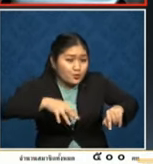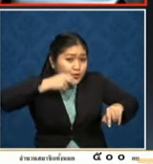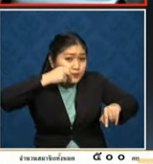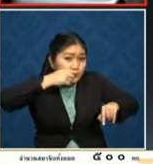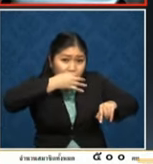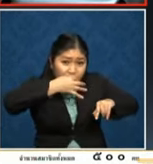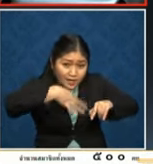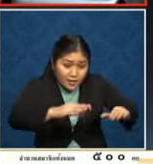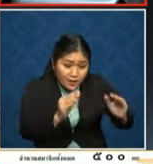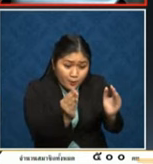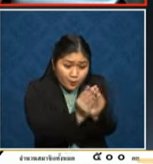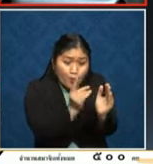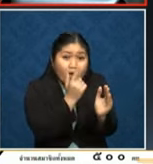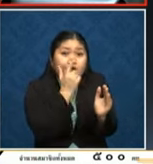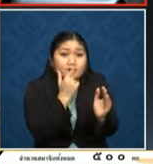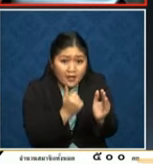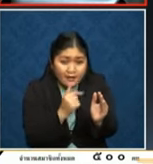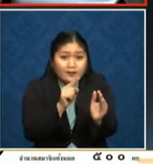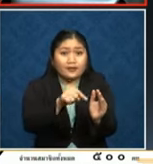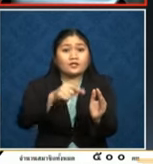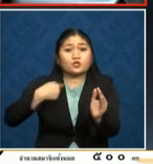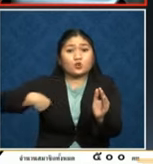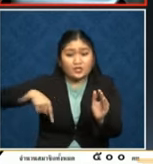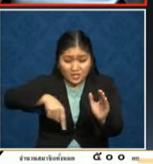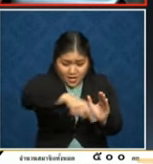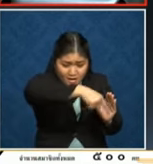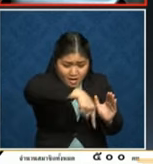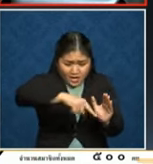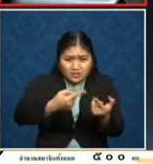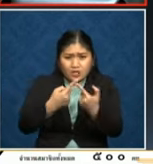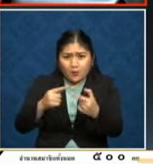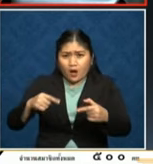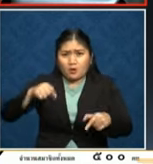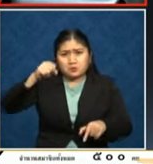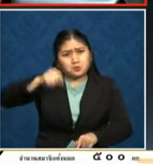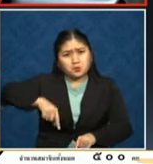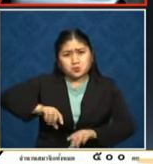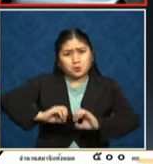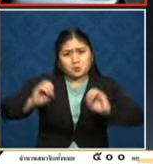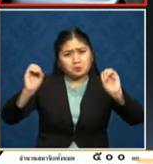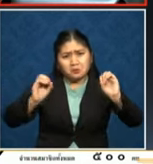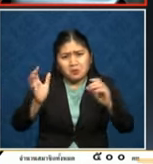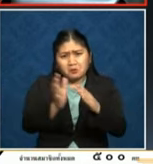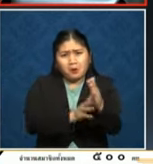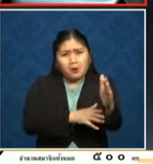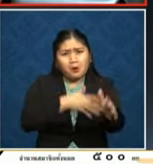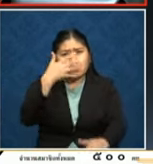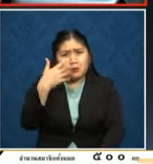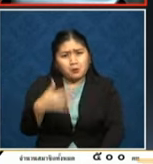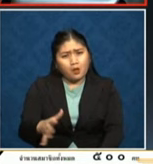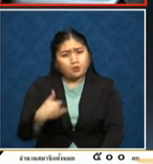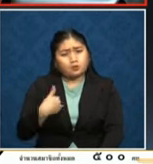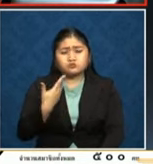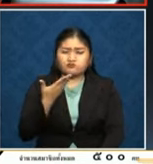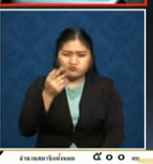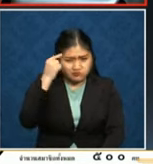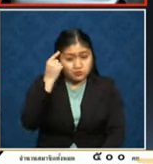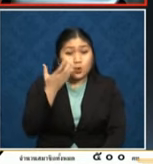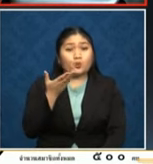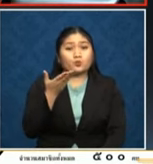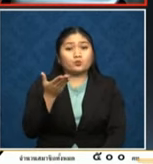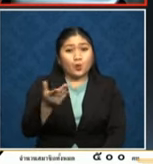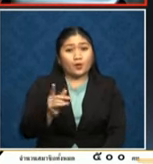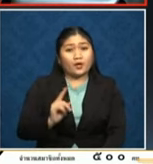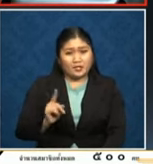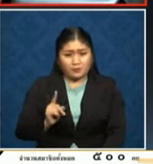เรือตำบลเชียงแหวแต่ถนนเส้นนี้กลับไม่ได้รับการปรับปรุงซ่อมแซมมาเป็นเวลานานจึงขอ